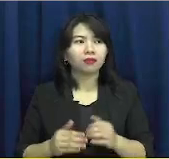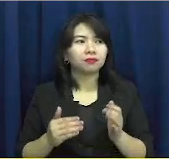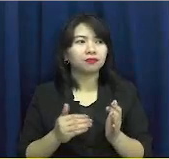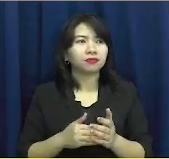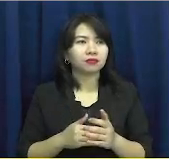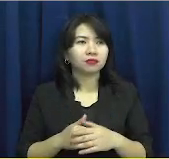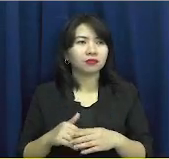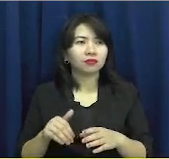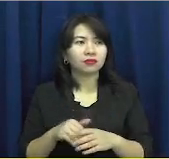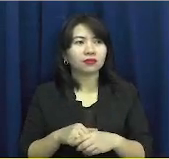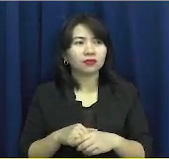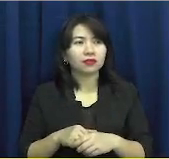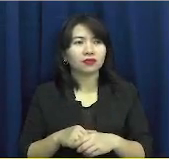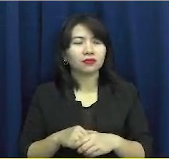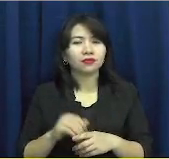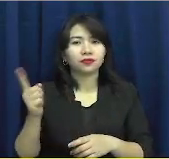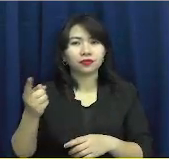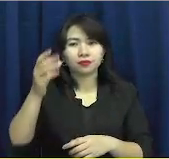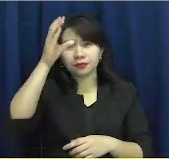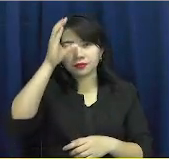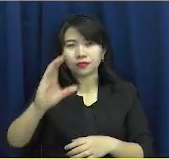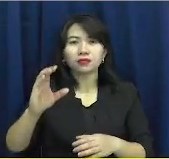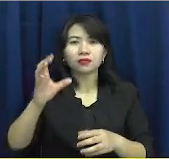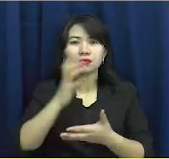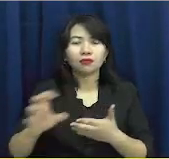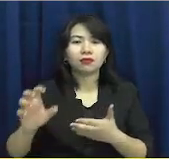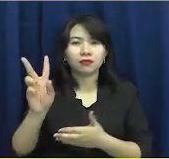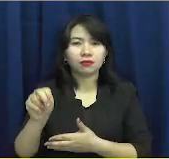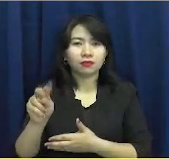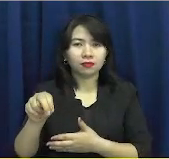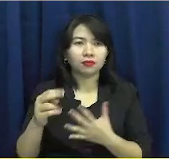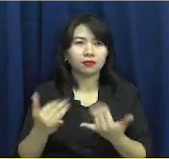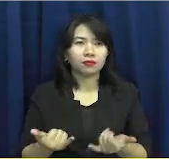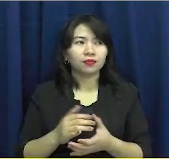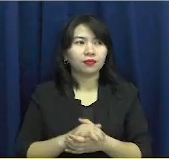1 Corinthians chapter 12, makikita po natin yan.